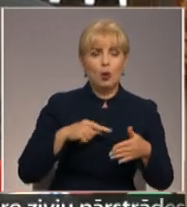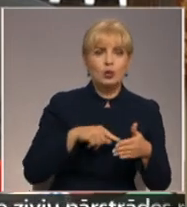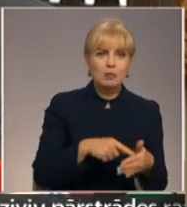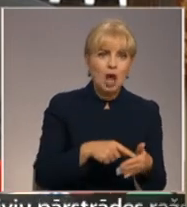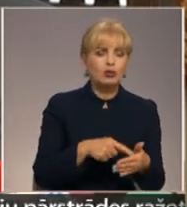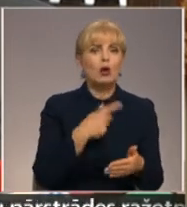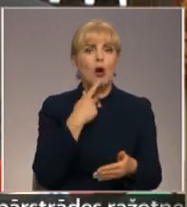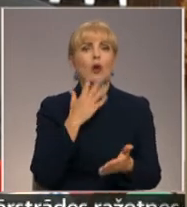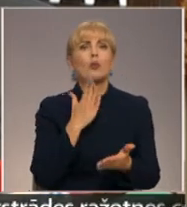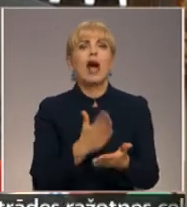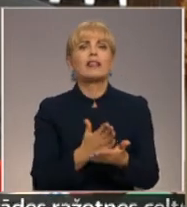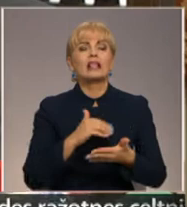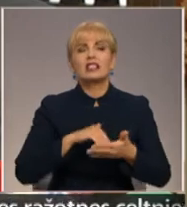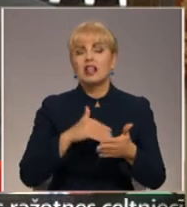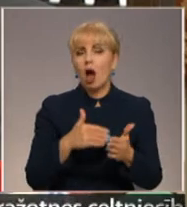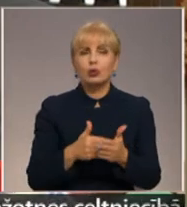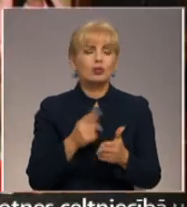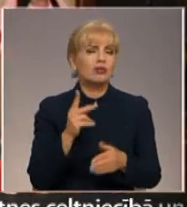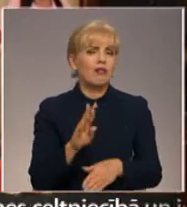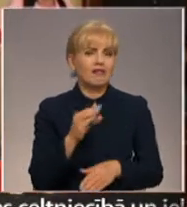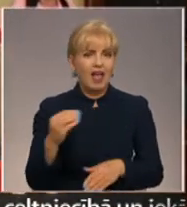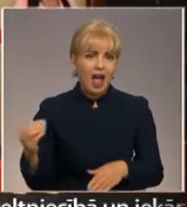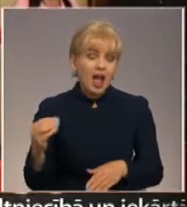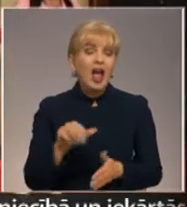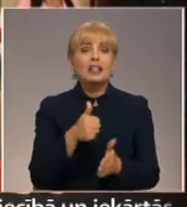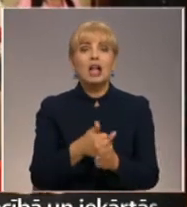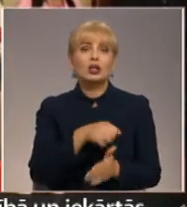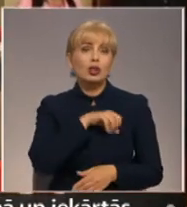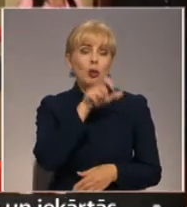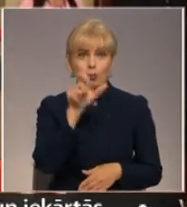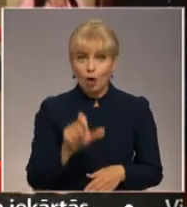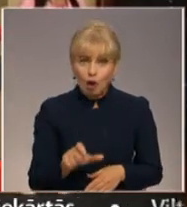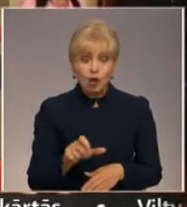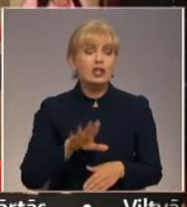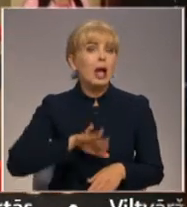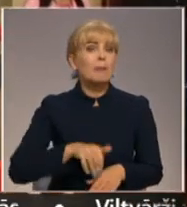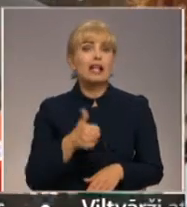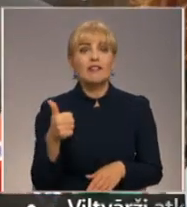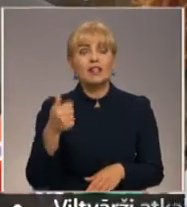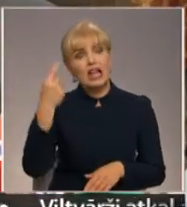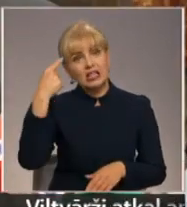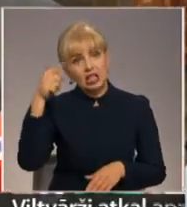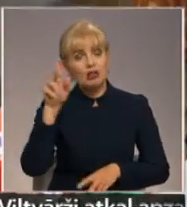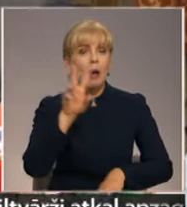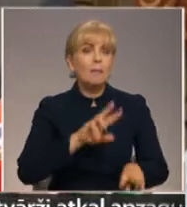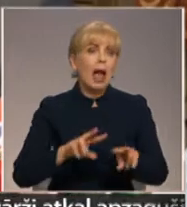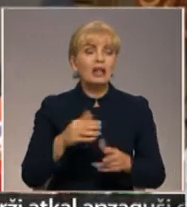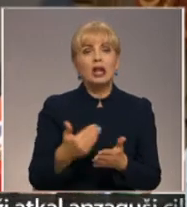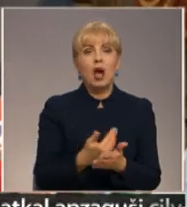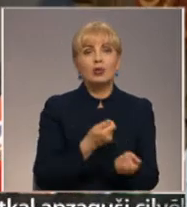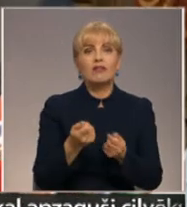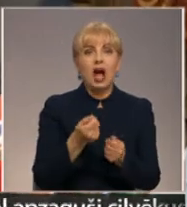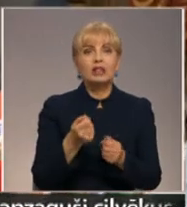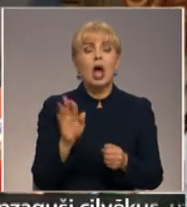kādu noteiktu statusu, tad viennozīmīgi nē. Ģenerālprokurors arī norādīja, ka tieši pēc viņa iniciatīvas meklēts jauns vadītājs, jo